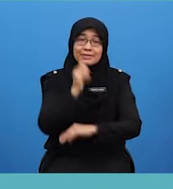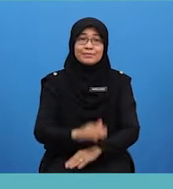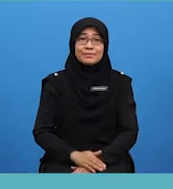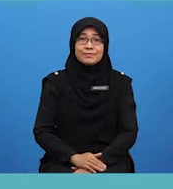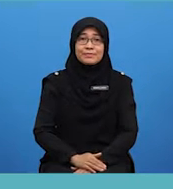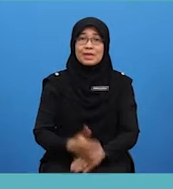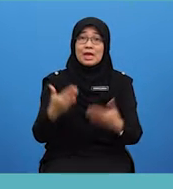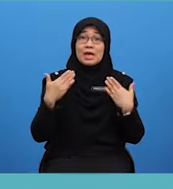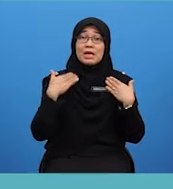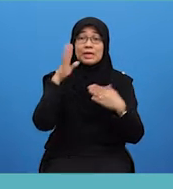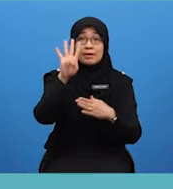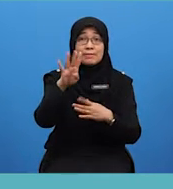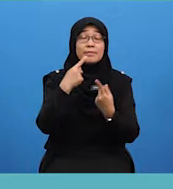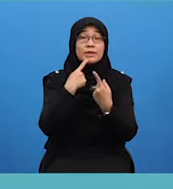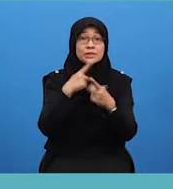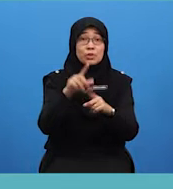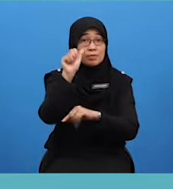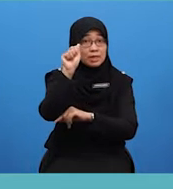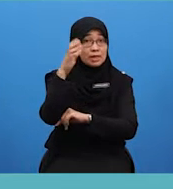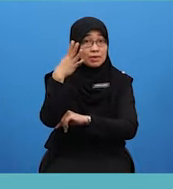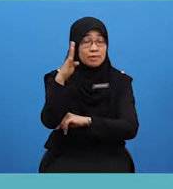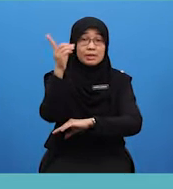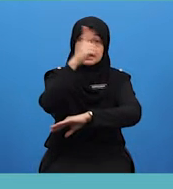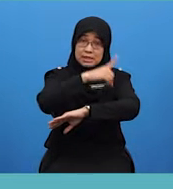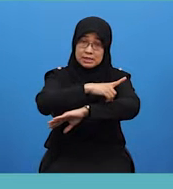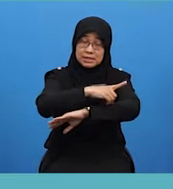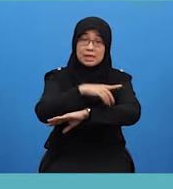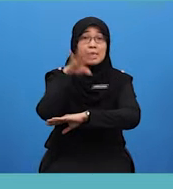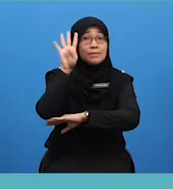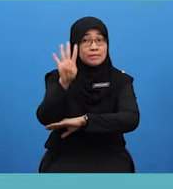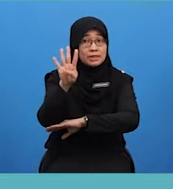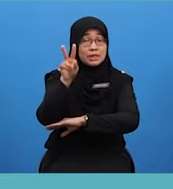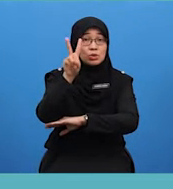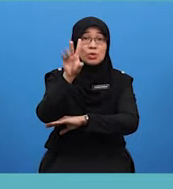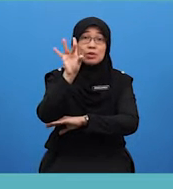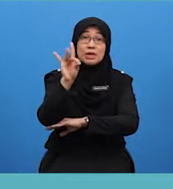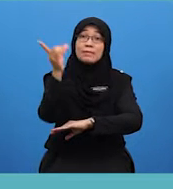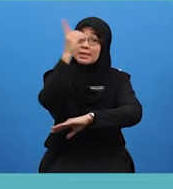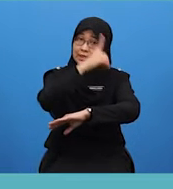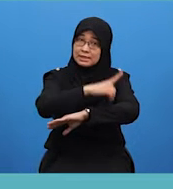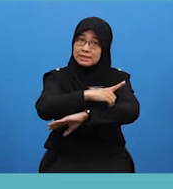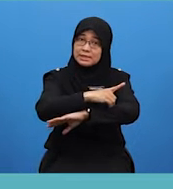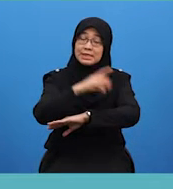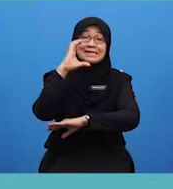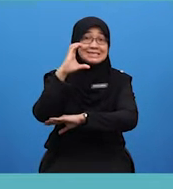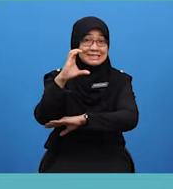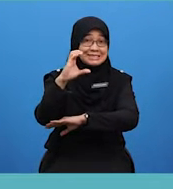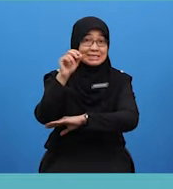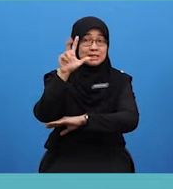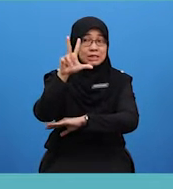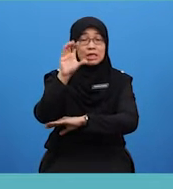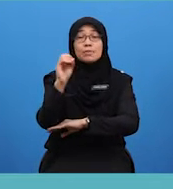Jadi kita ada 4 pilihan jawapan. A, 14 hari. B, 28 hari.